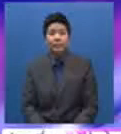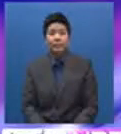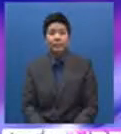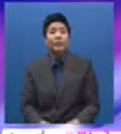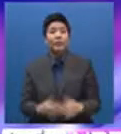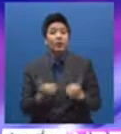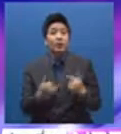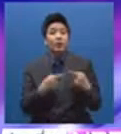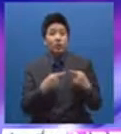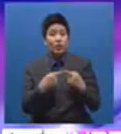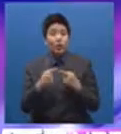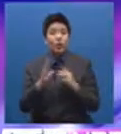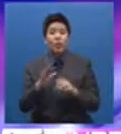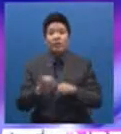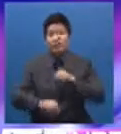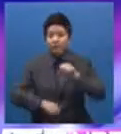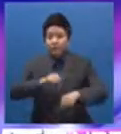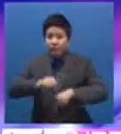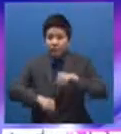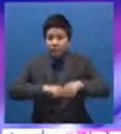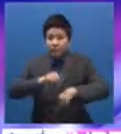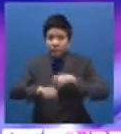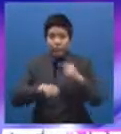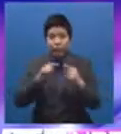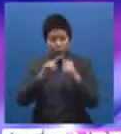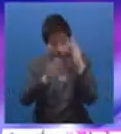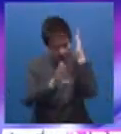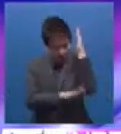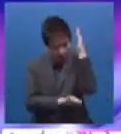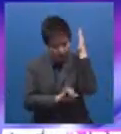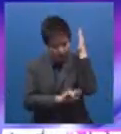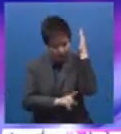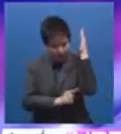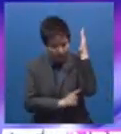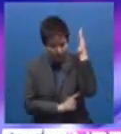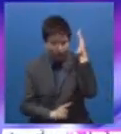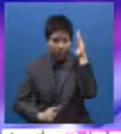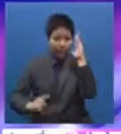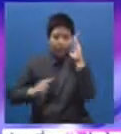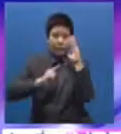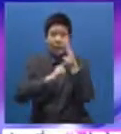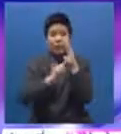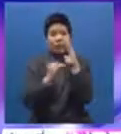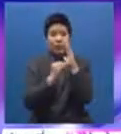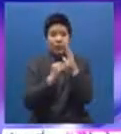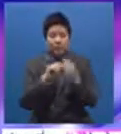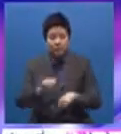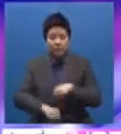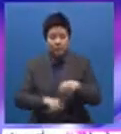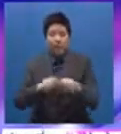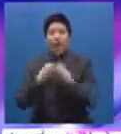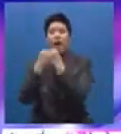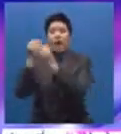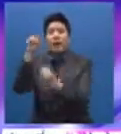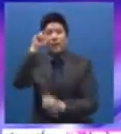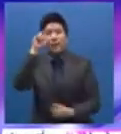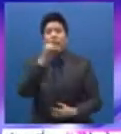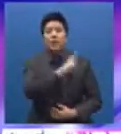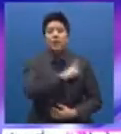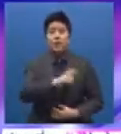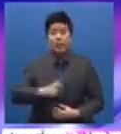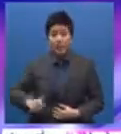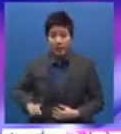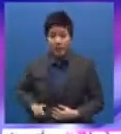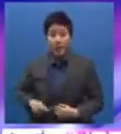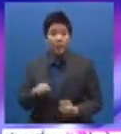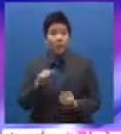อามาต่อกันที่ 2นักปั่นชาวยะลาปั่นจักรยานมากรุงเทพฯเพื่อลงนามถวายพระพรพระบาทสมเด็จพระเจ้าอยู่หัว